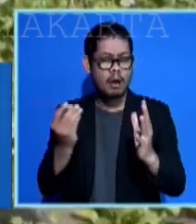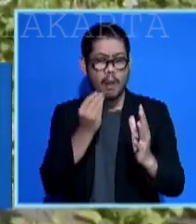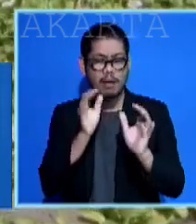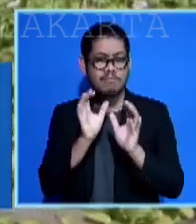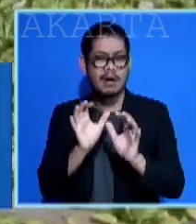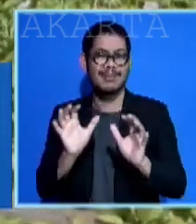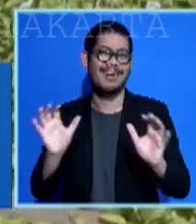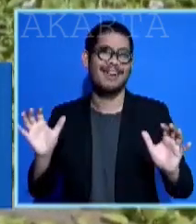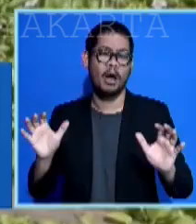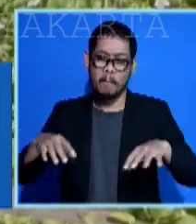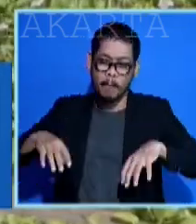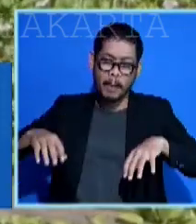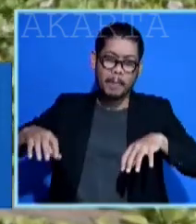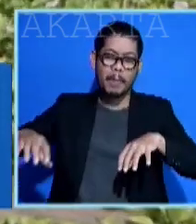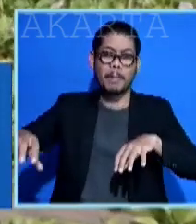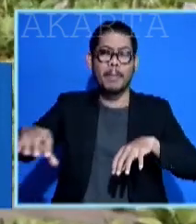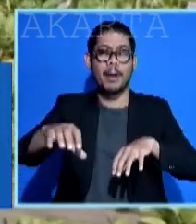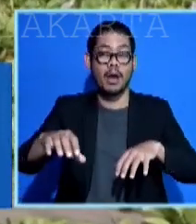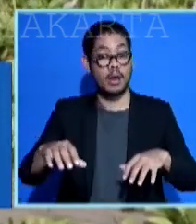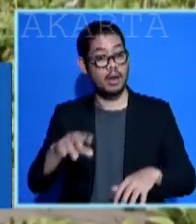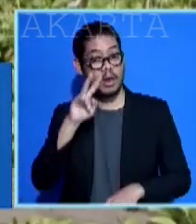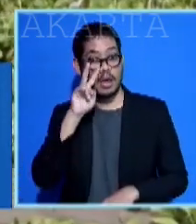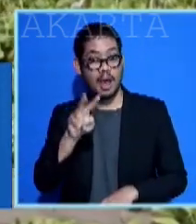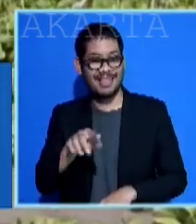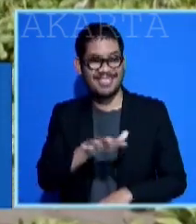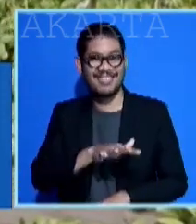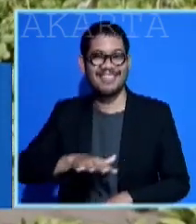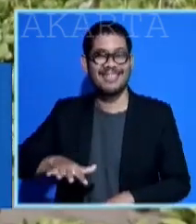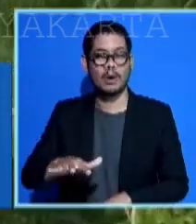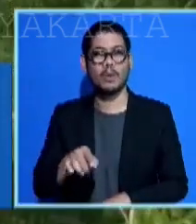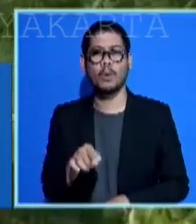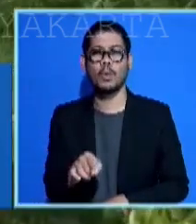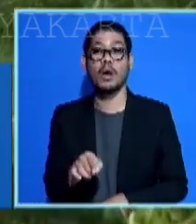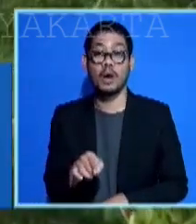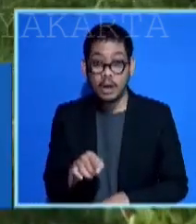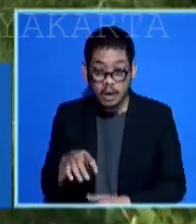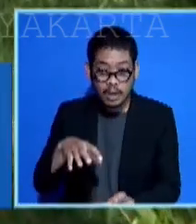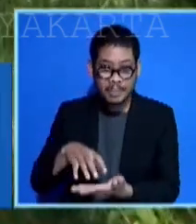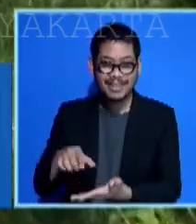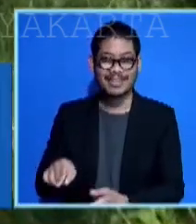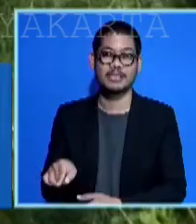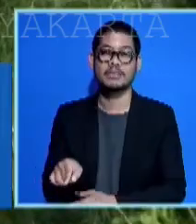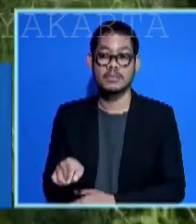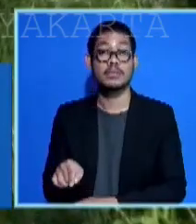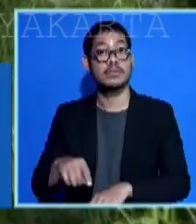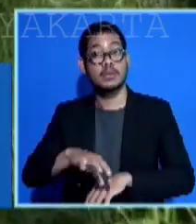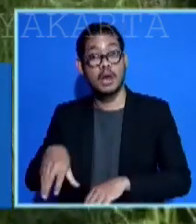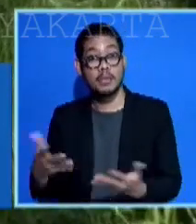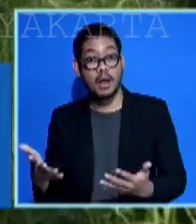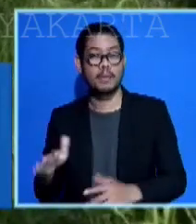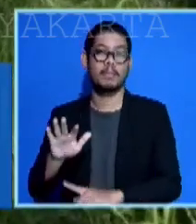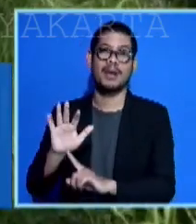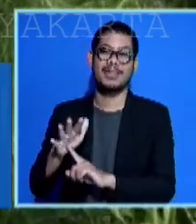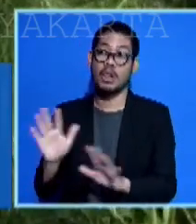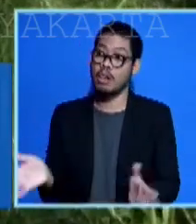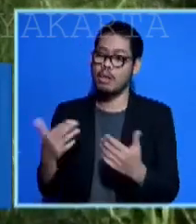kalenggan menawi dipuntingali saking kawontenan geografisipun moten laladan Bantul mekaten subur l saged